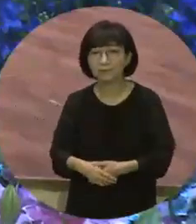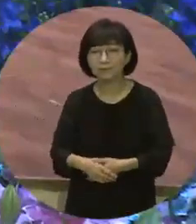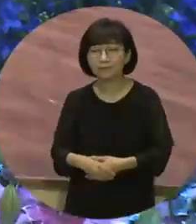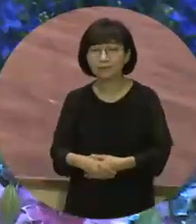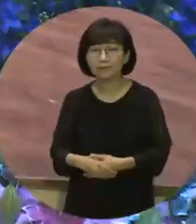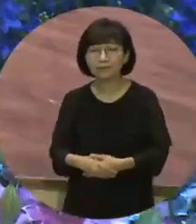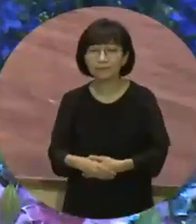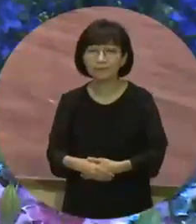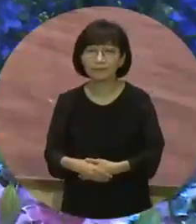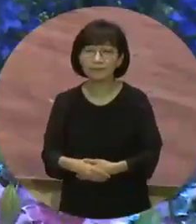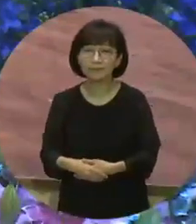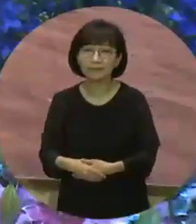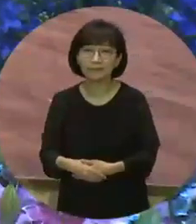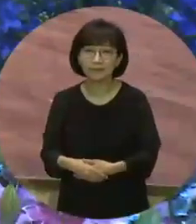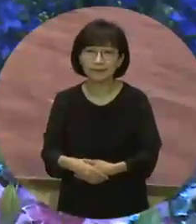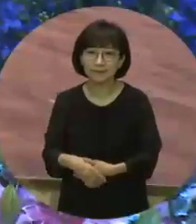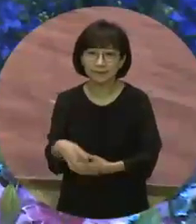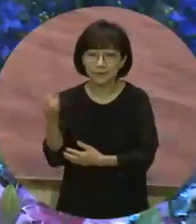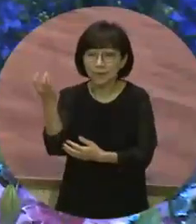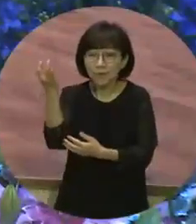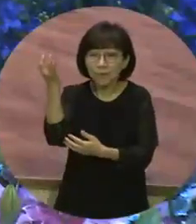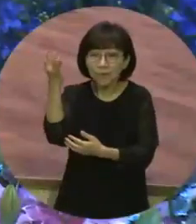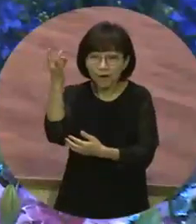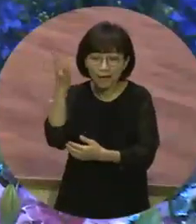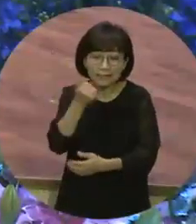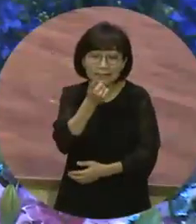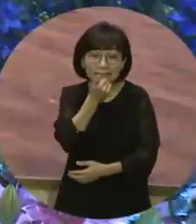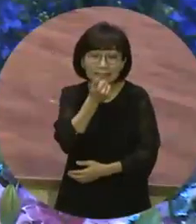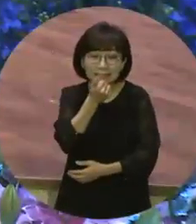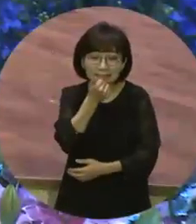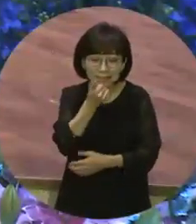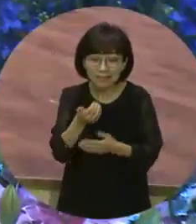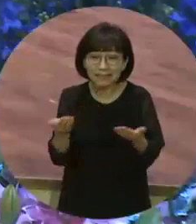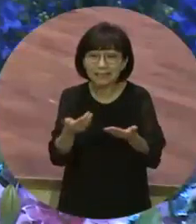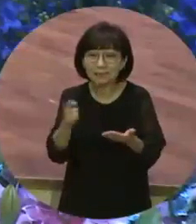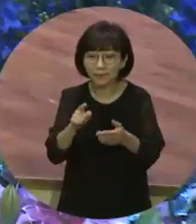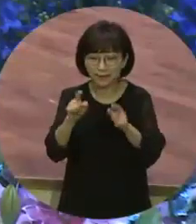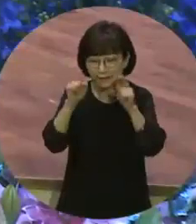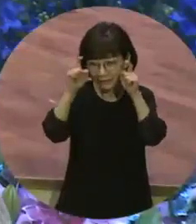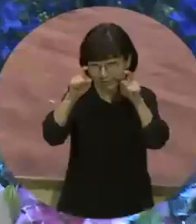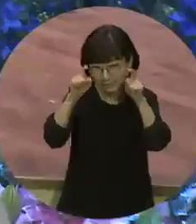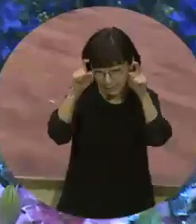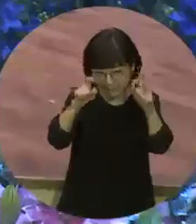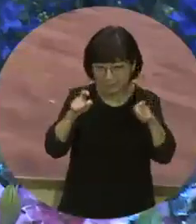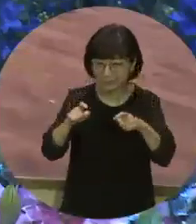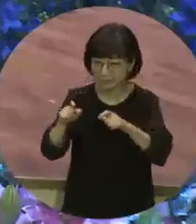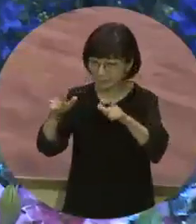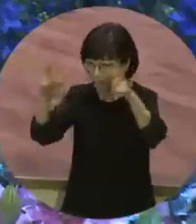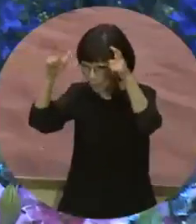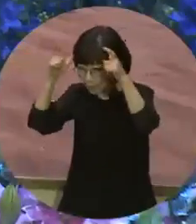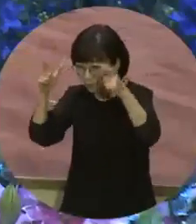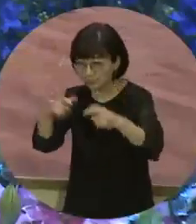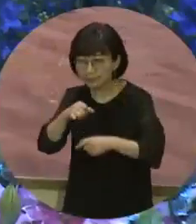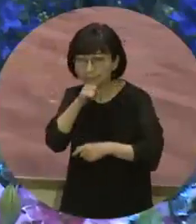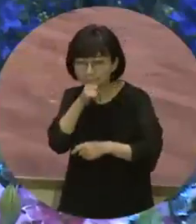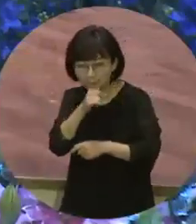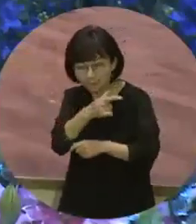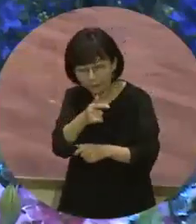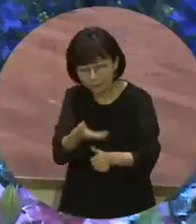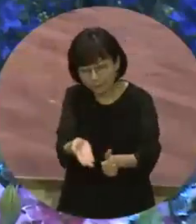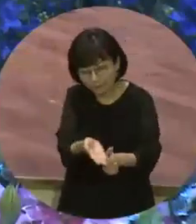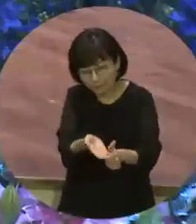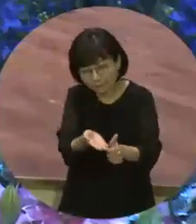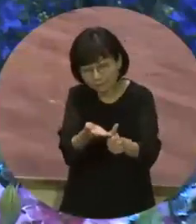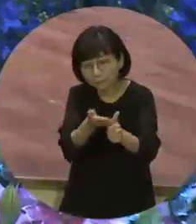원래 이 이삭은 목축업 전문이에요. 양, 소 이런 염소 이런